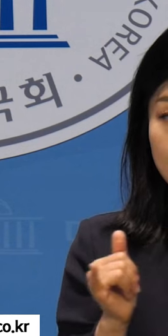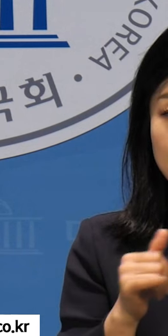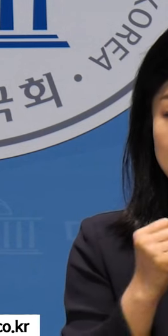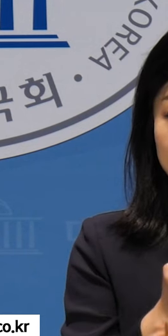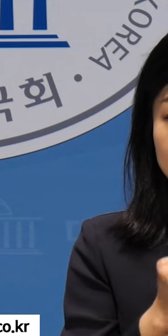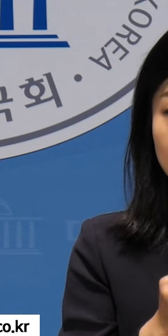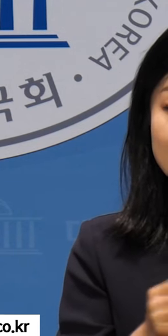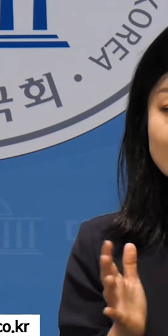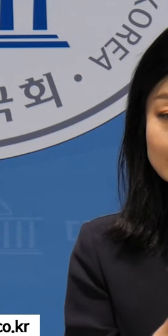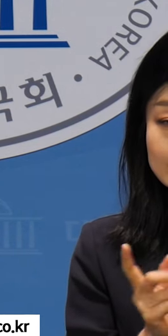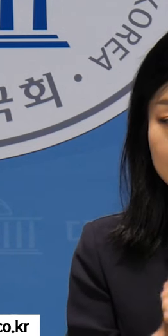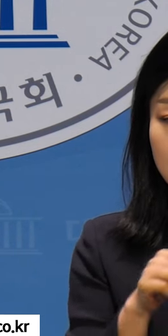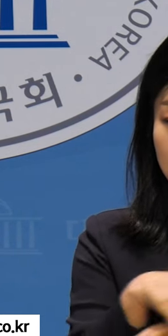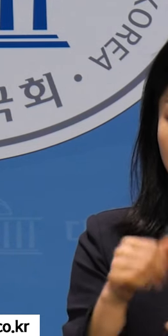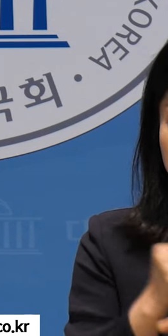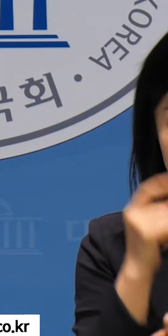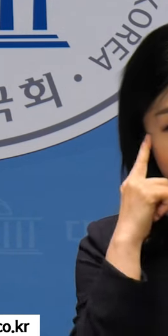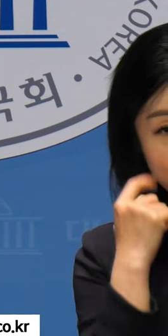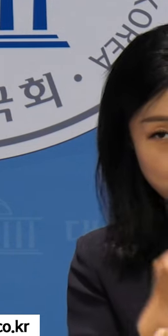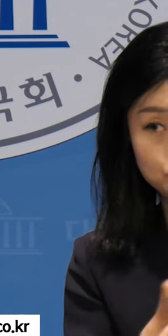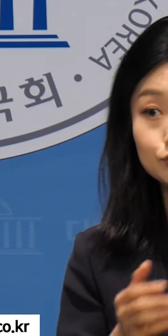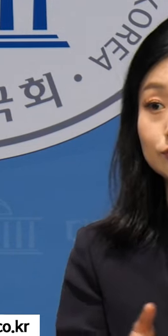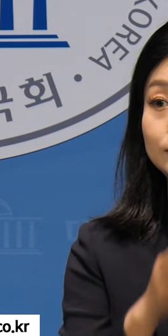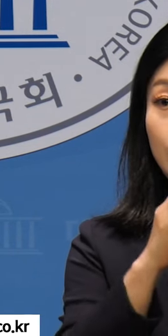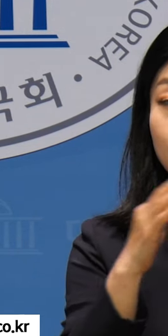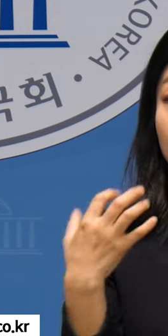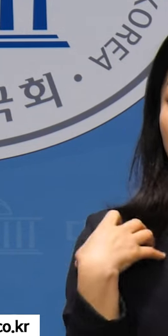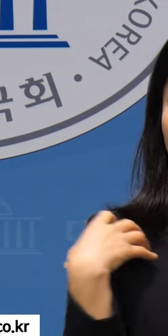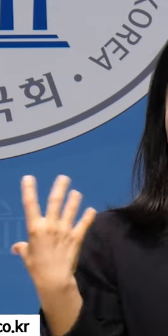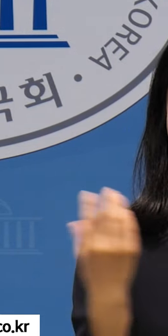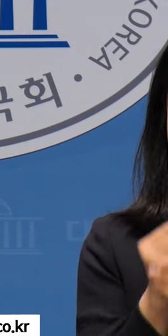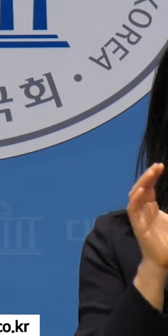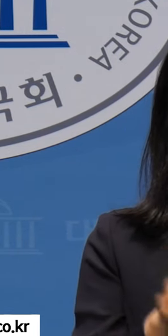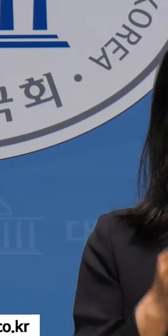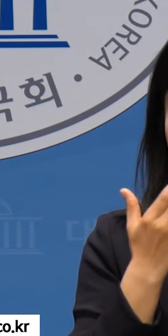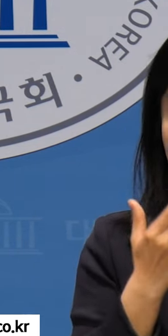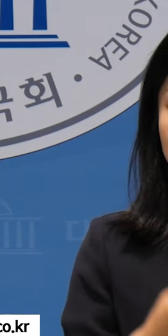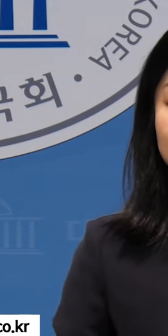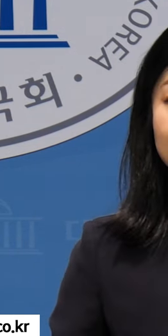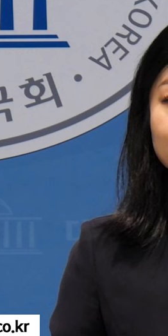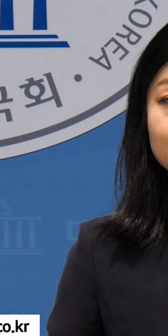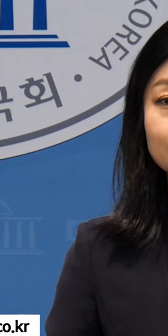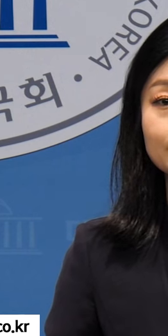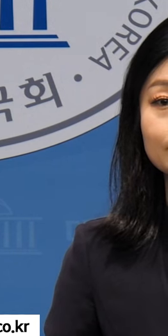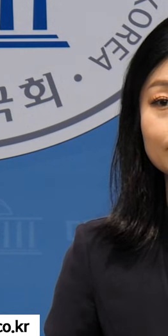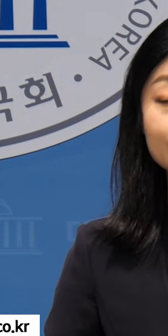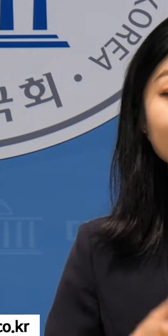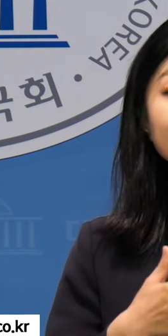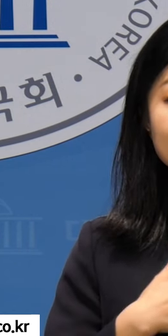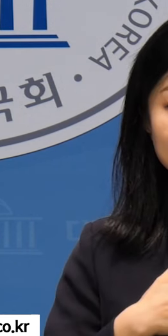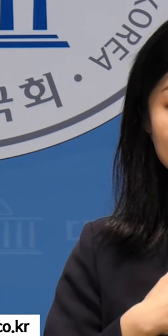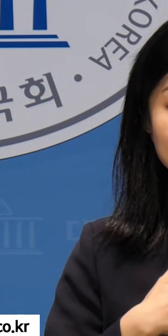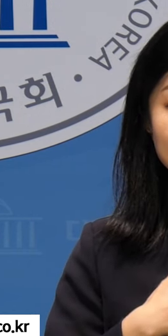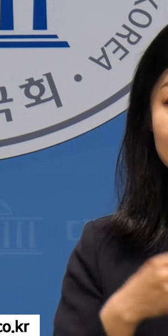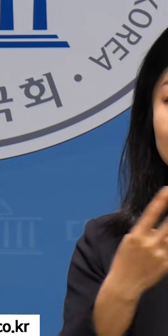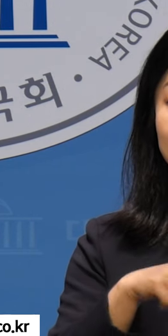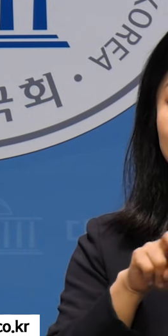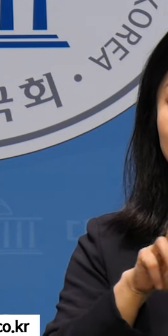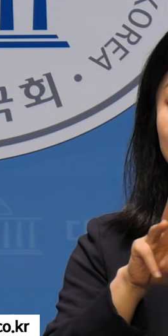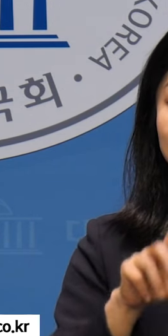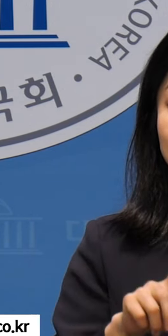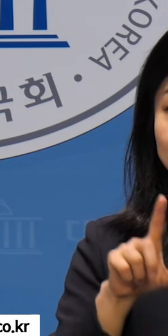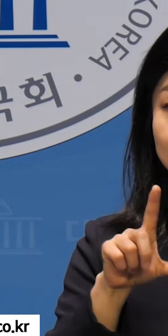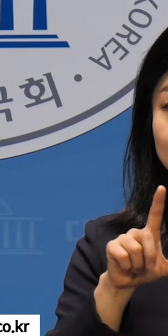직접 다루고 기획하고 개발하고 설계하는 중추적 역할을 하도록 하겠습니다. 저는